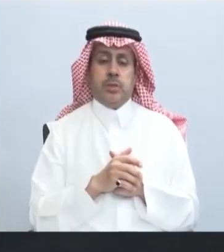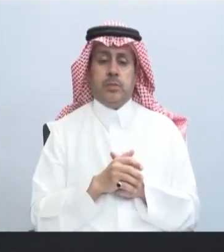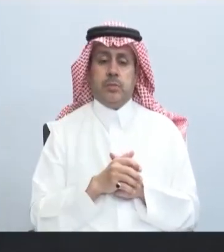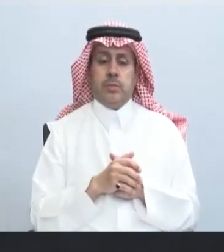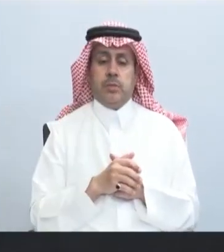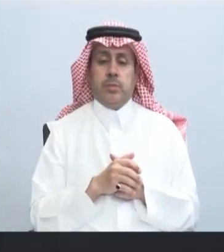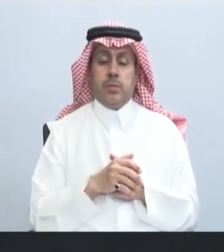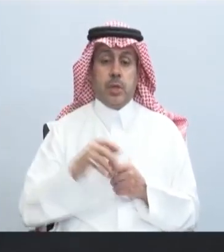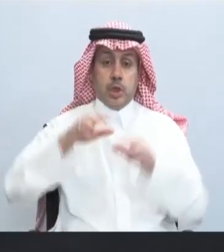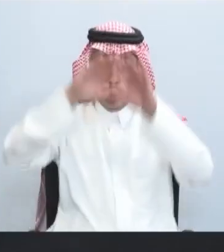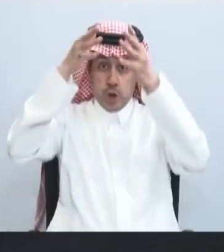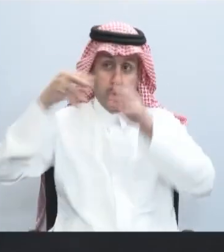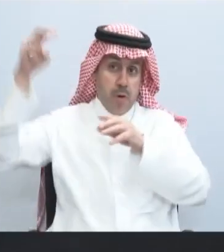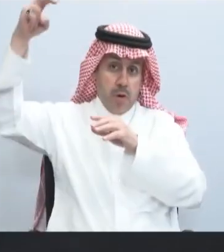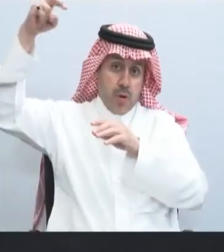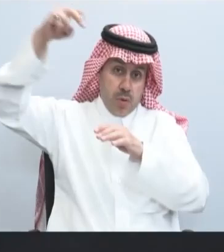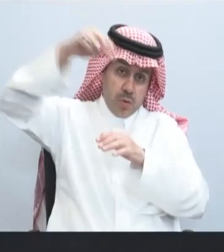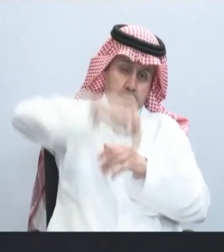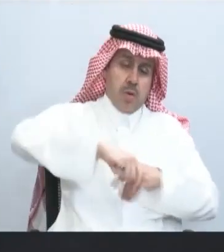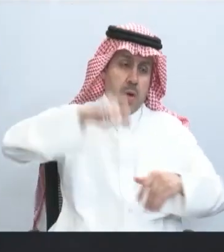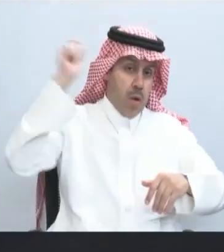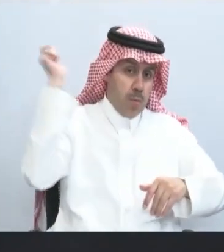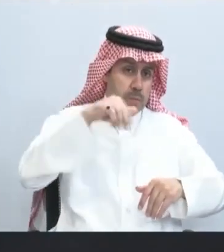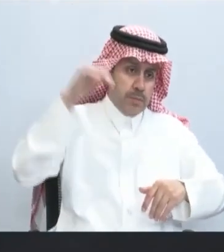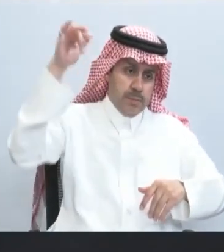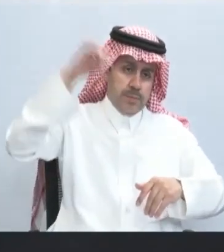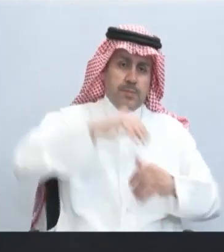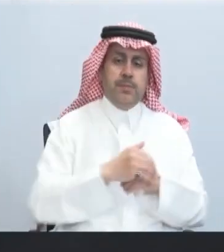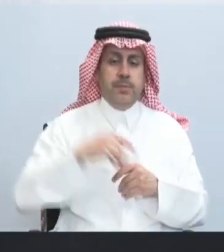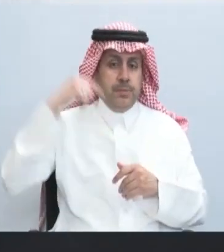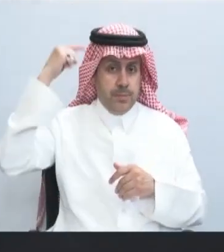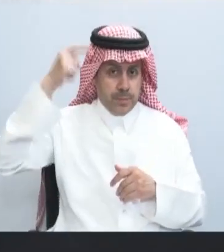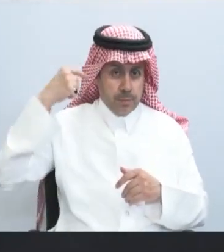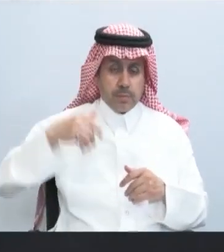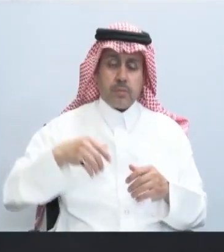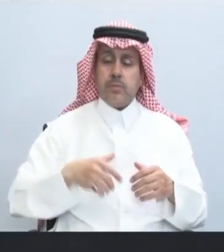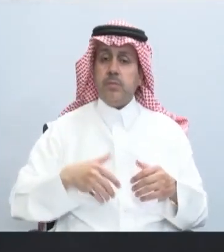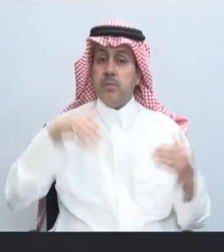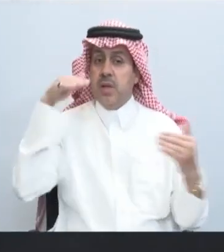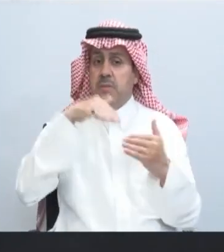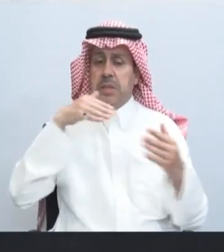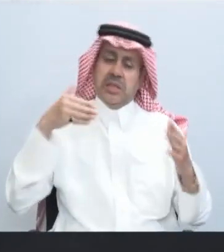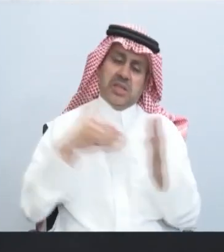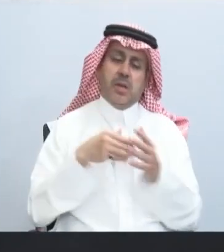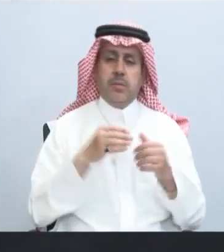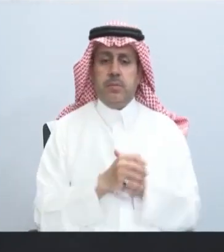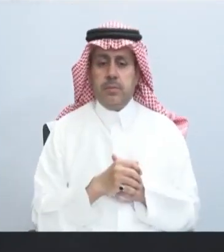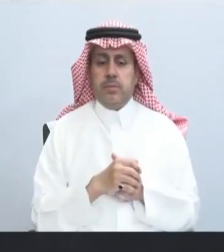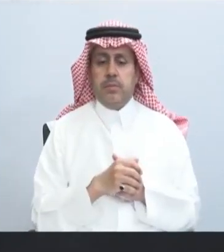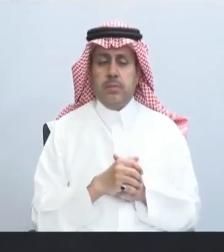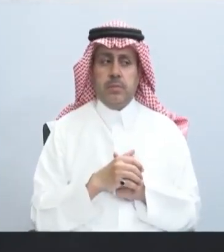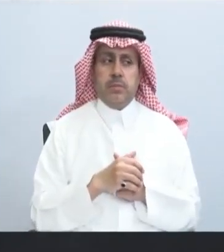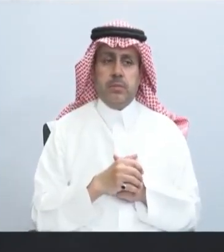لنزول الرمات من جبل للرومات اعتقادا منهم ان المعركه انتهت وان جيش قريش